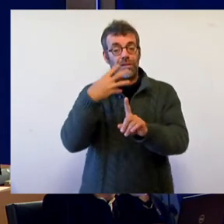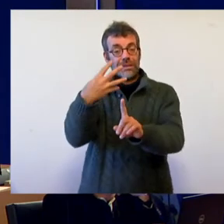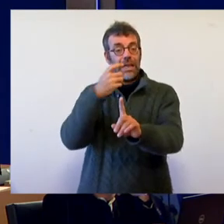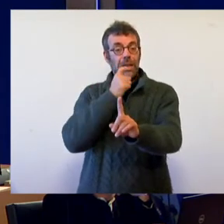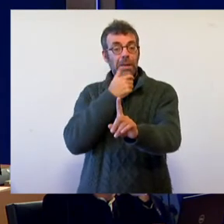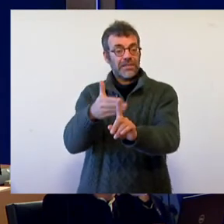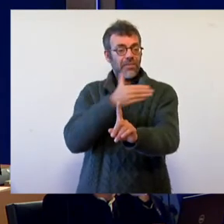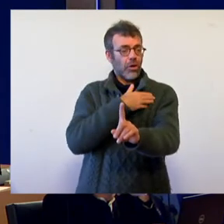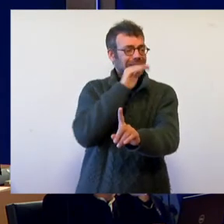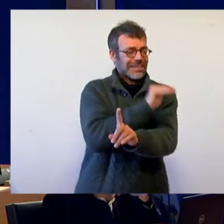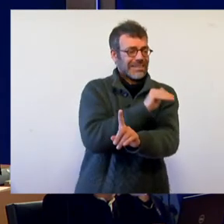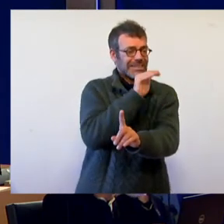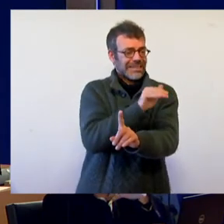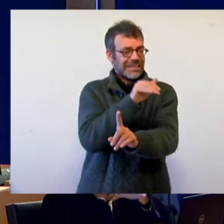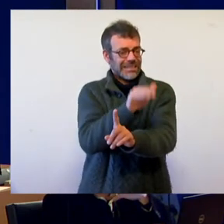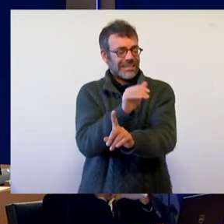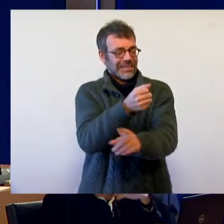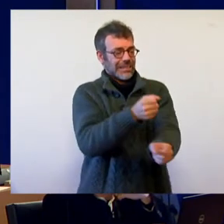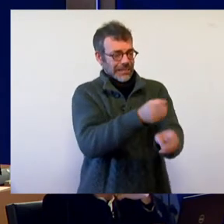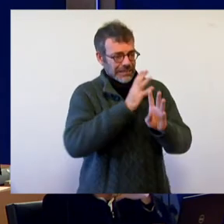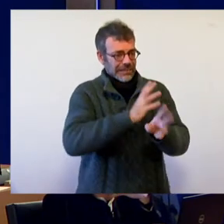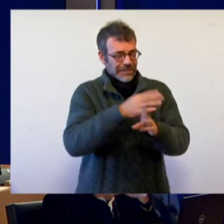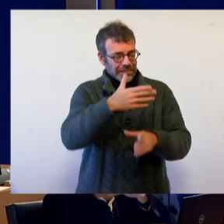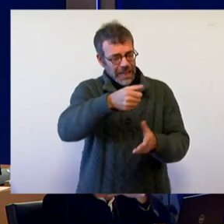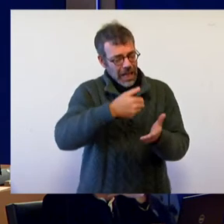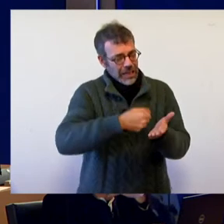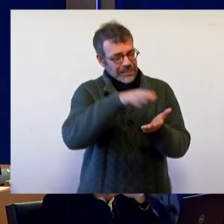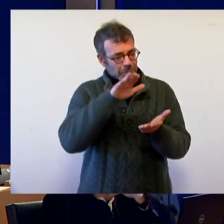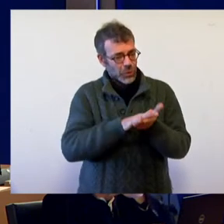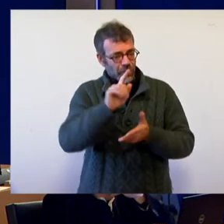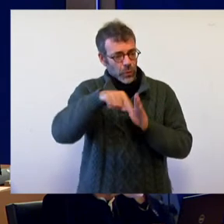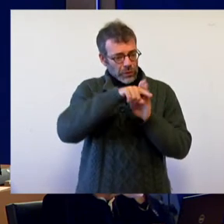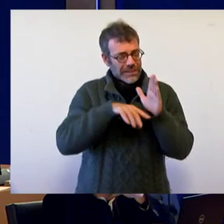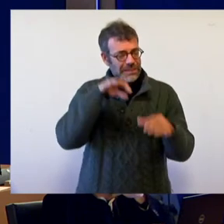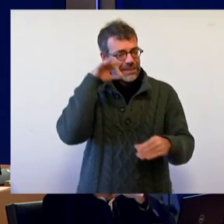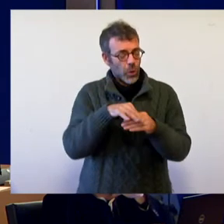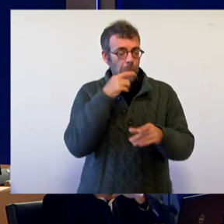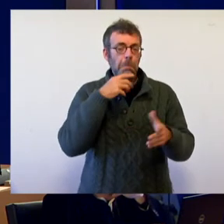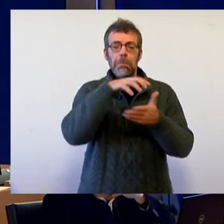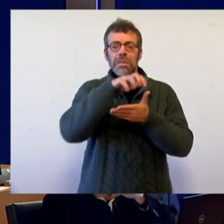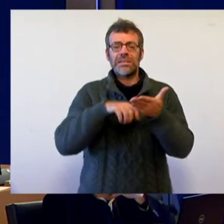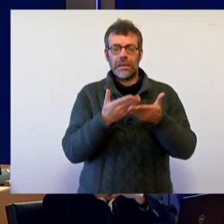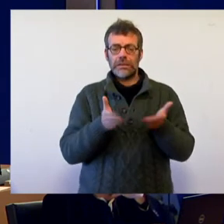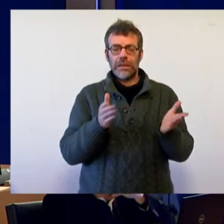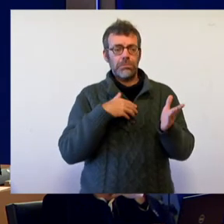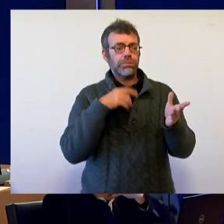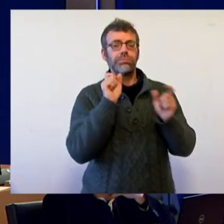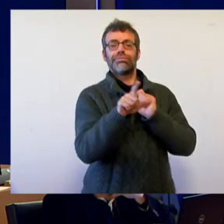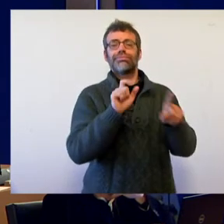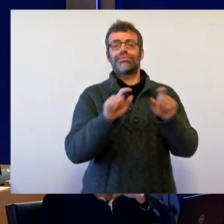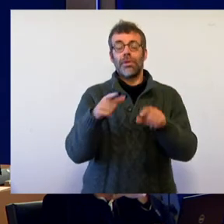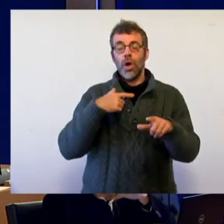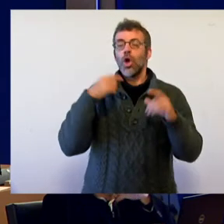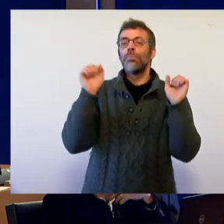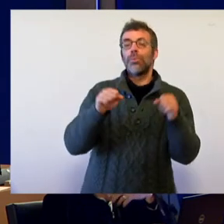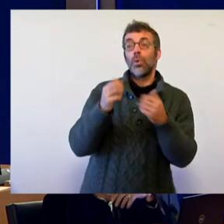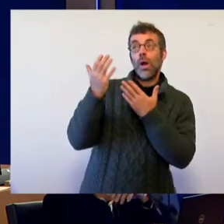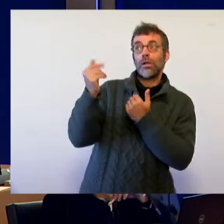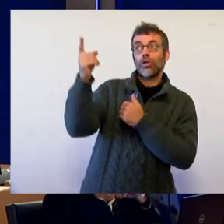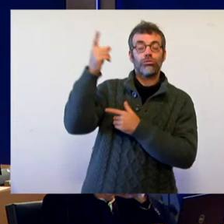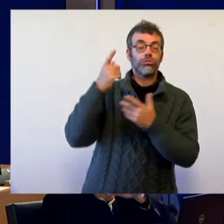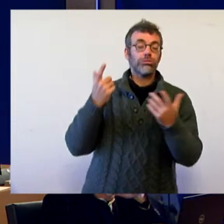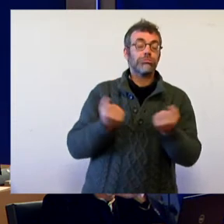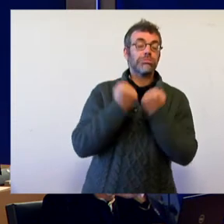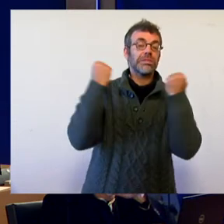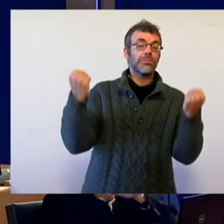liste électorale, inscrivez-vous là où vous vivez ». Ça me semble être un message relativement simple. Alors on peut attendre une campagne éventuellement nationale de l'État. On